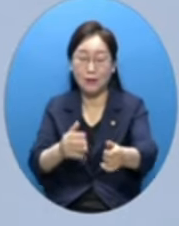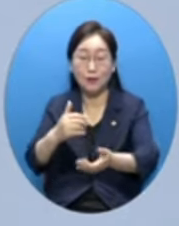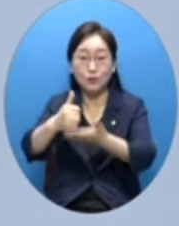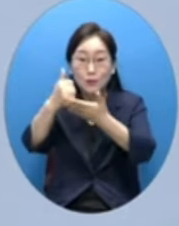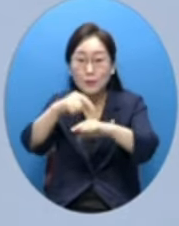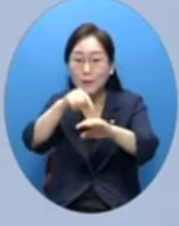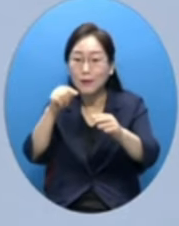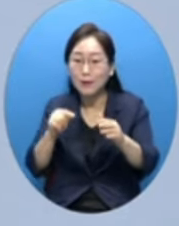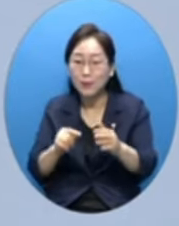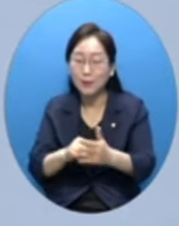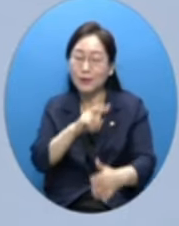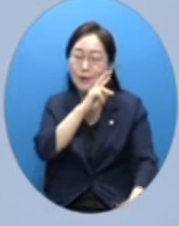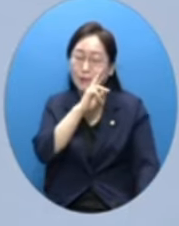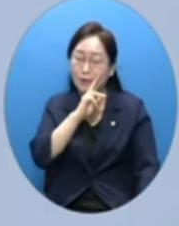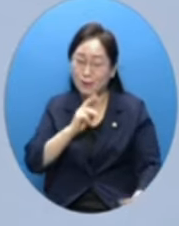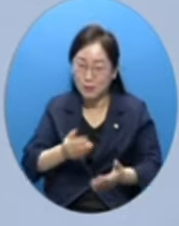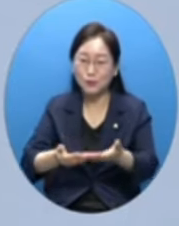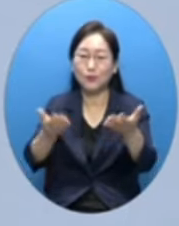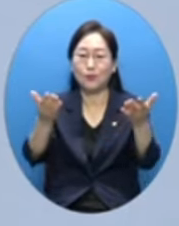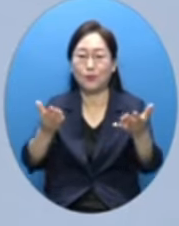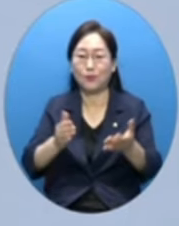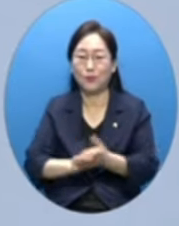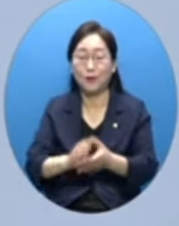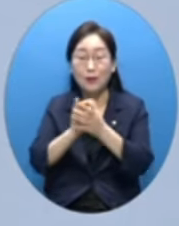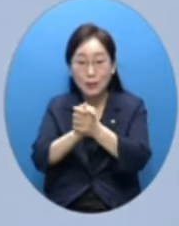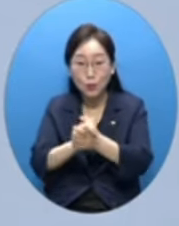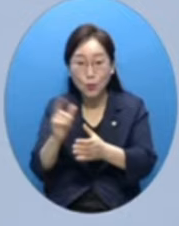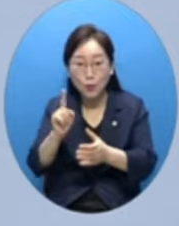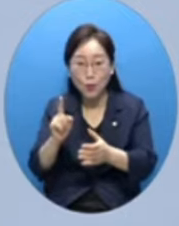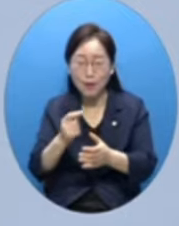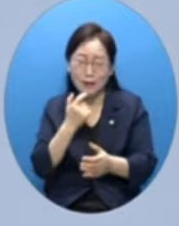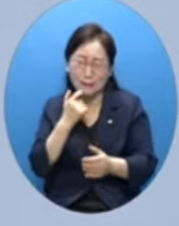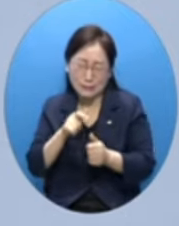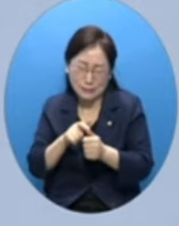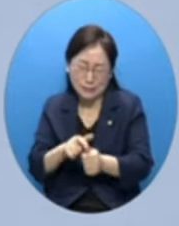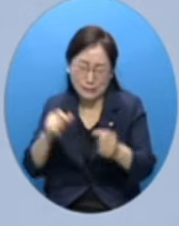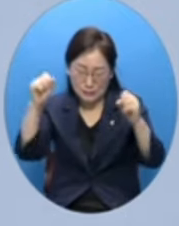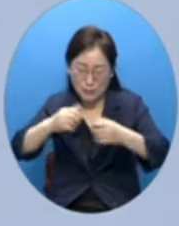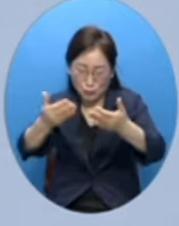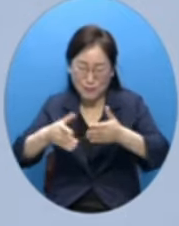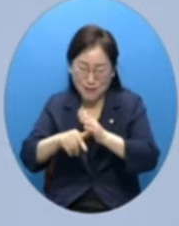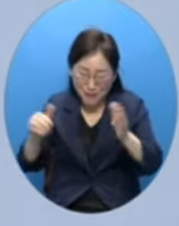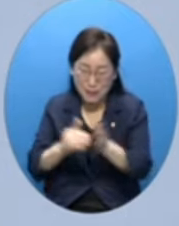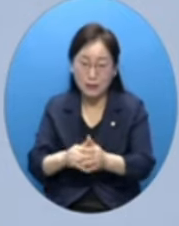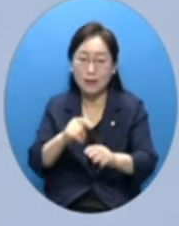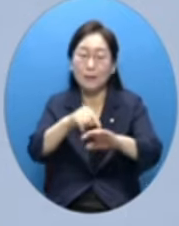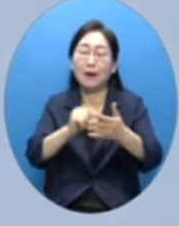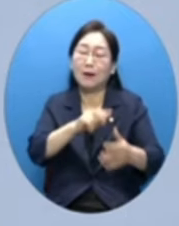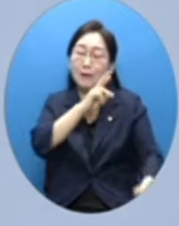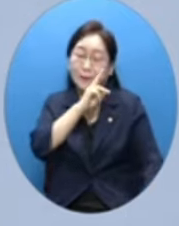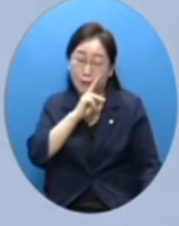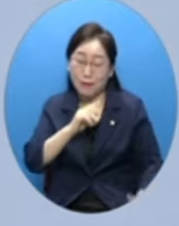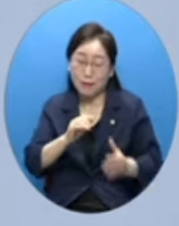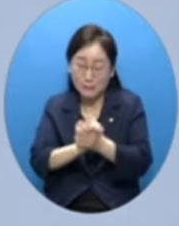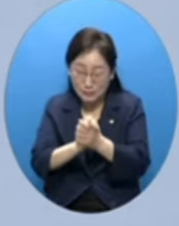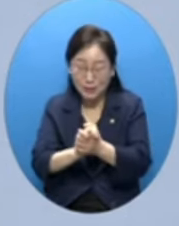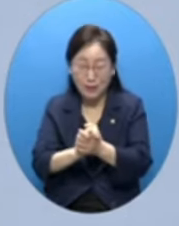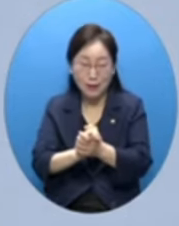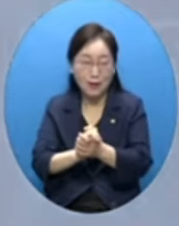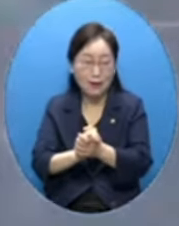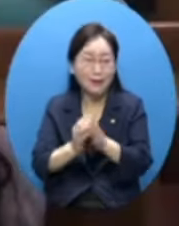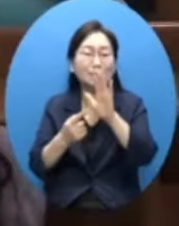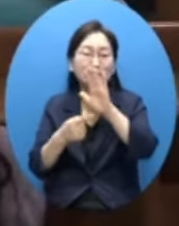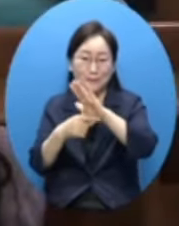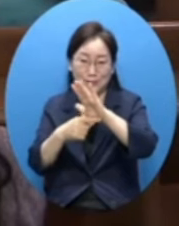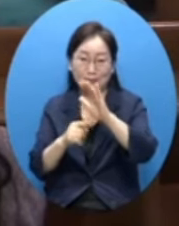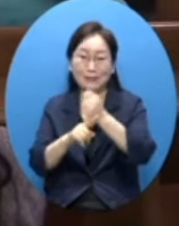우리 마음에 평안함을 주십니다 기도는 응답이 다가올 때까지 기도하는 것인데 마음에 평안이 다가올 때 응답이 다가온다는 사인을 우리에게 주시는